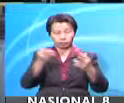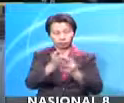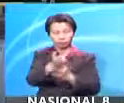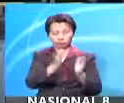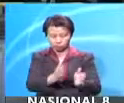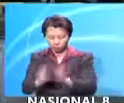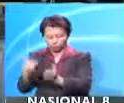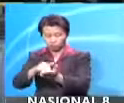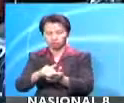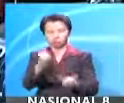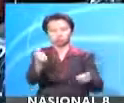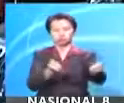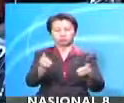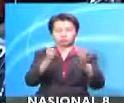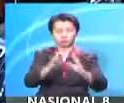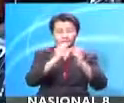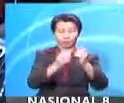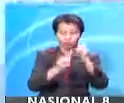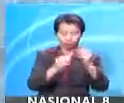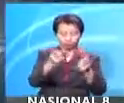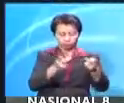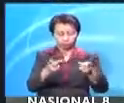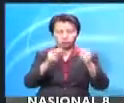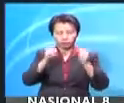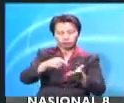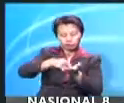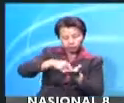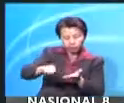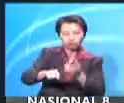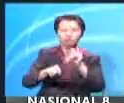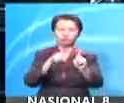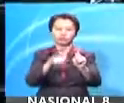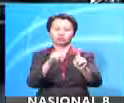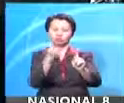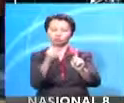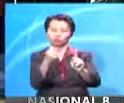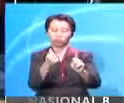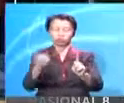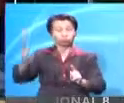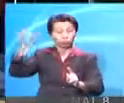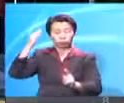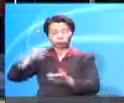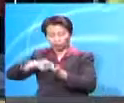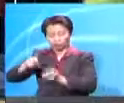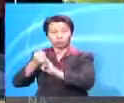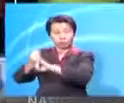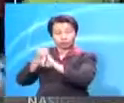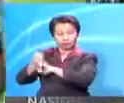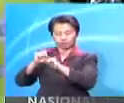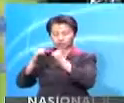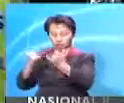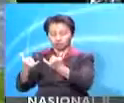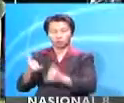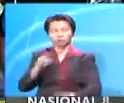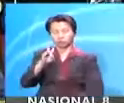itu pengguna kendaraan kelas 1 yaitu kereta hanya perlu membayar Seringgit 10 berbanding kadal turun perjanjian konsesi